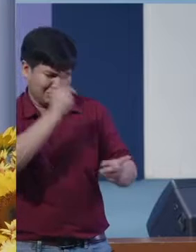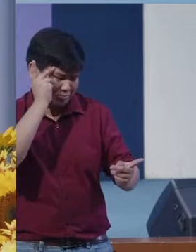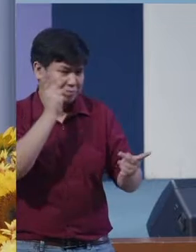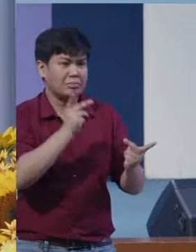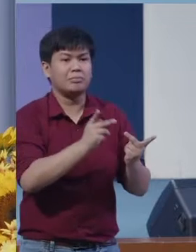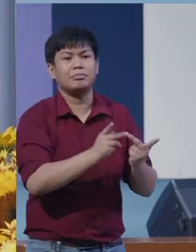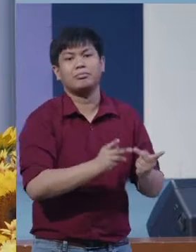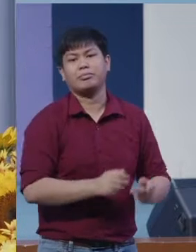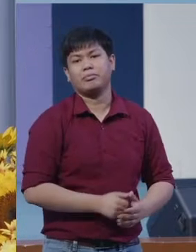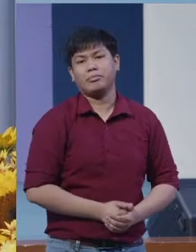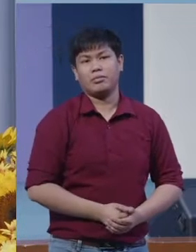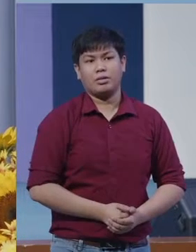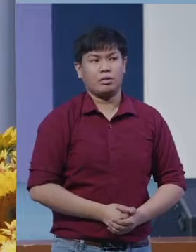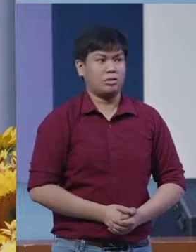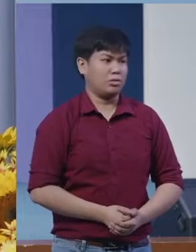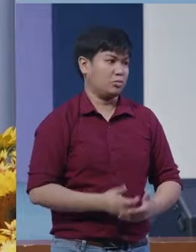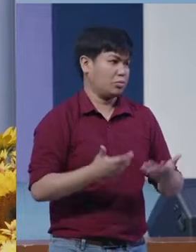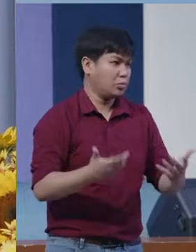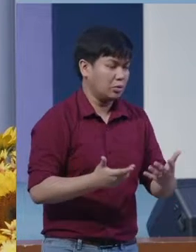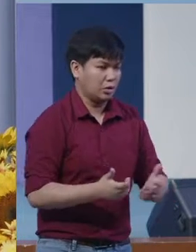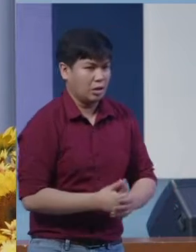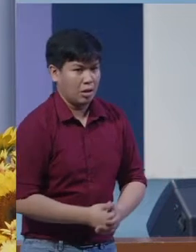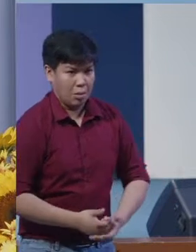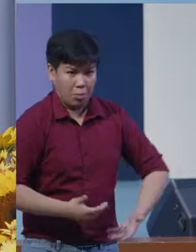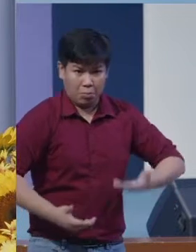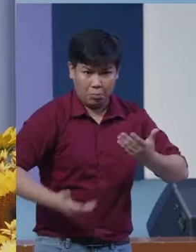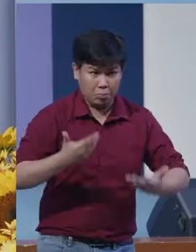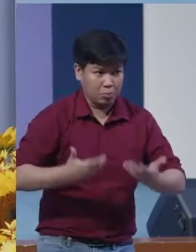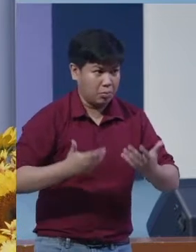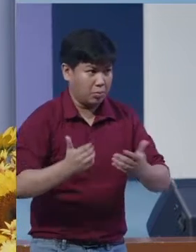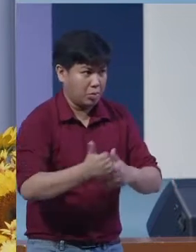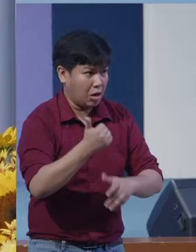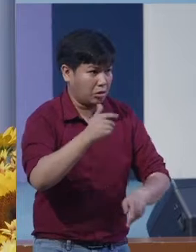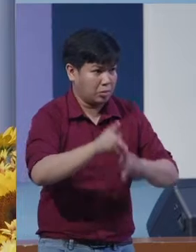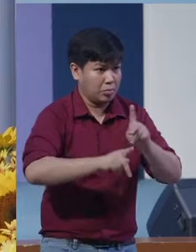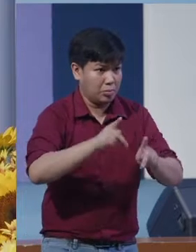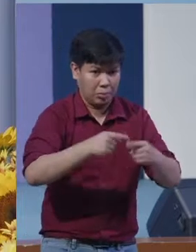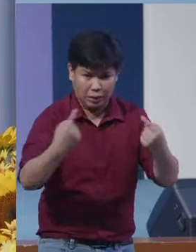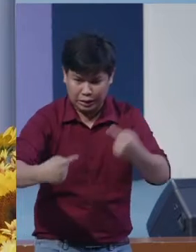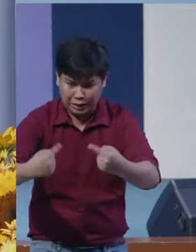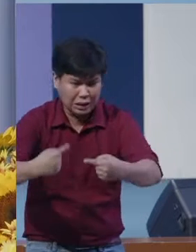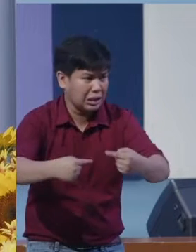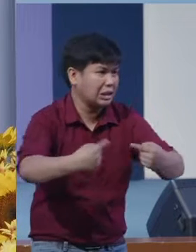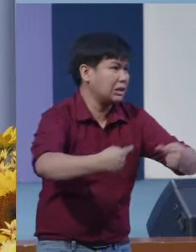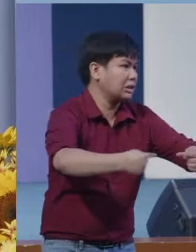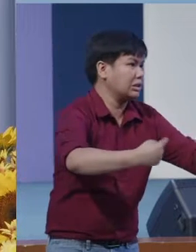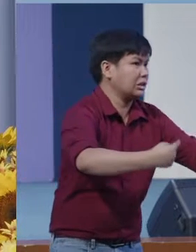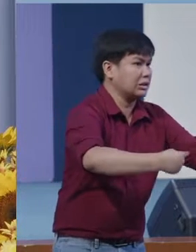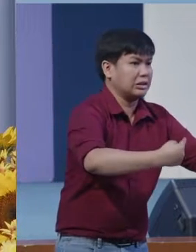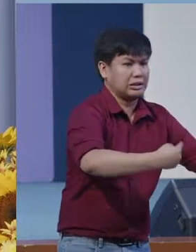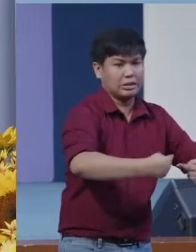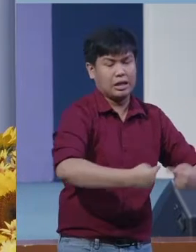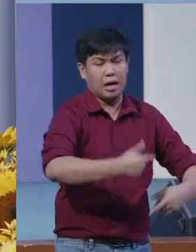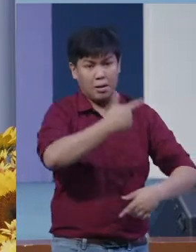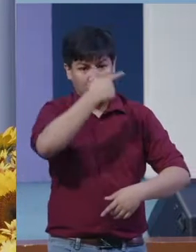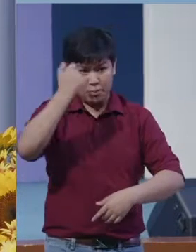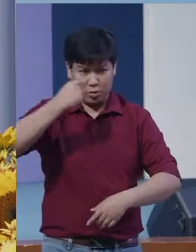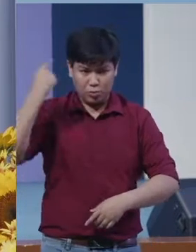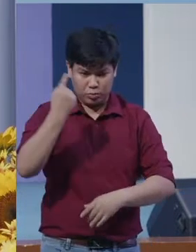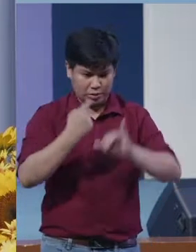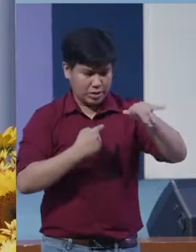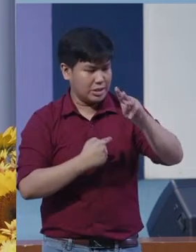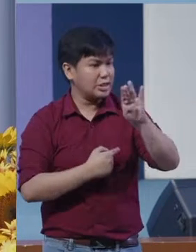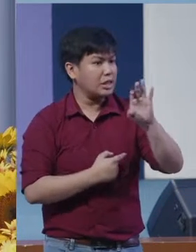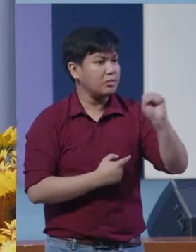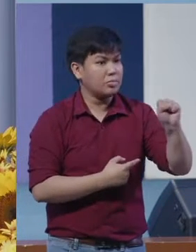Napakasidhi ng kanyang mga salita. No? Hindi na siguro mga kapatid sa pananampalataya ang kanyang tinutukoy dito. Kasi madalas, si